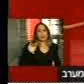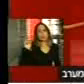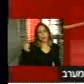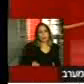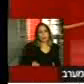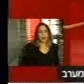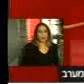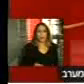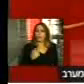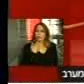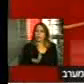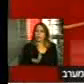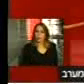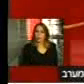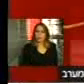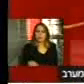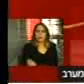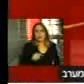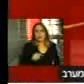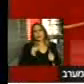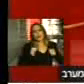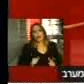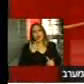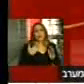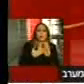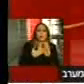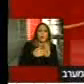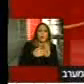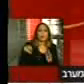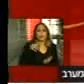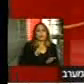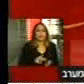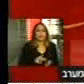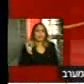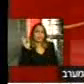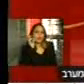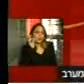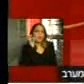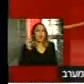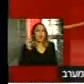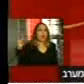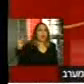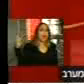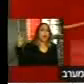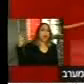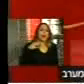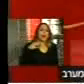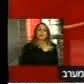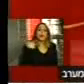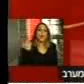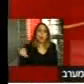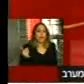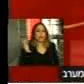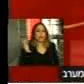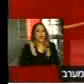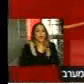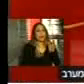אנחנו מתכוונים? נוח לכם מאוד לבקר אותם בכל מה שקשור לזכויות נשים, ובכלל ההוצאות להורג, והאלימות כלפי האזרחים שמתנגדים